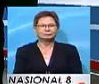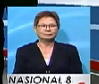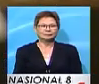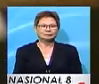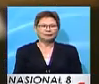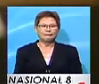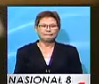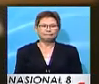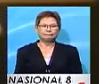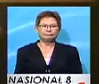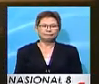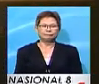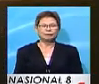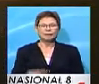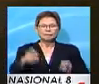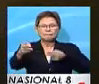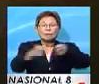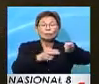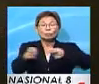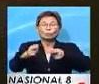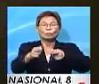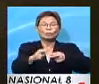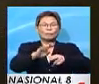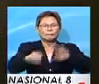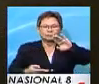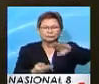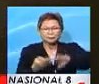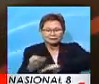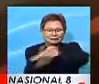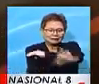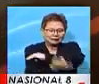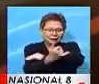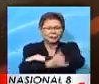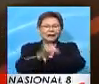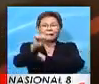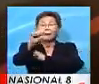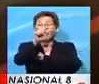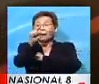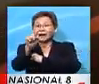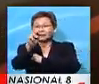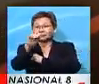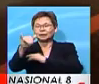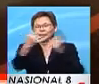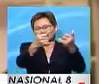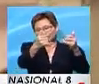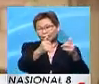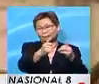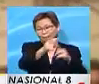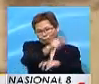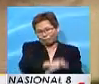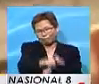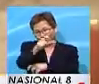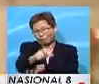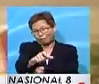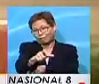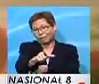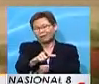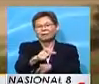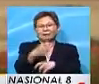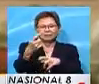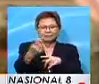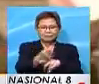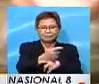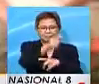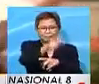dipertandingkan tegas pengurus pasukan pencak silat negara Azmi Talib anak buahnya kini berada pada tahap terbaik untuk mencapai